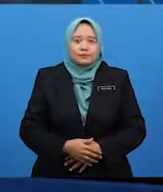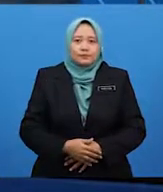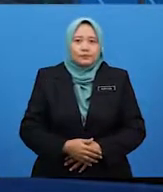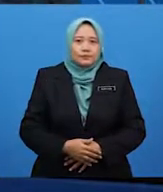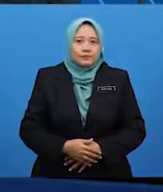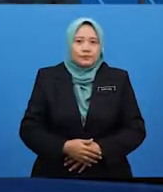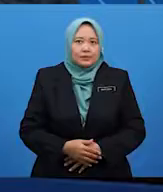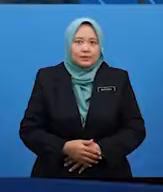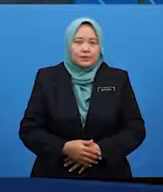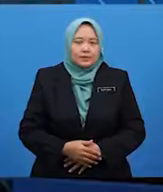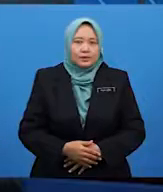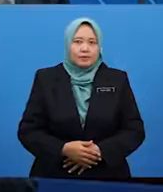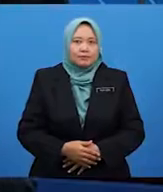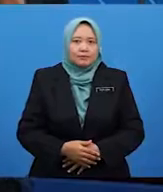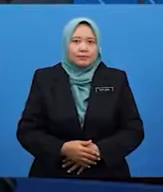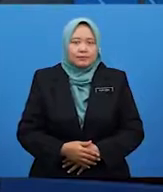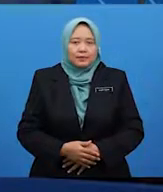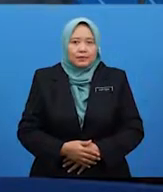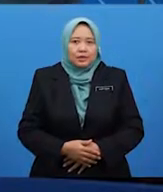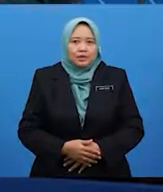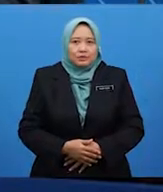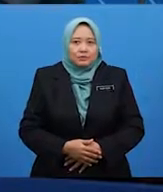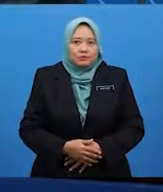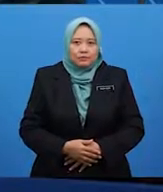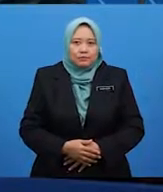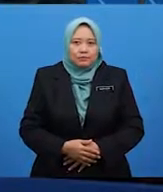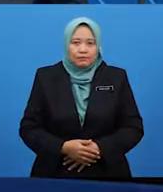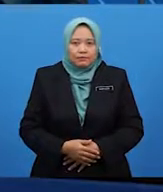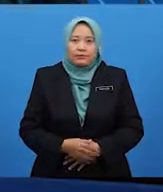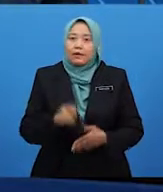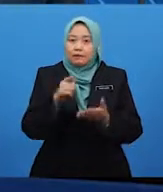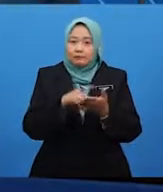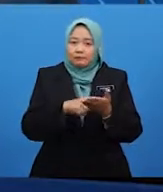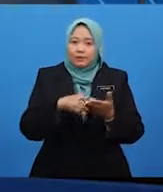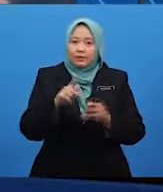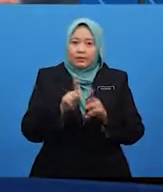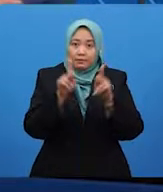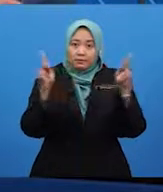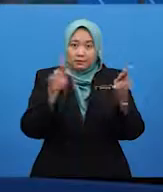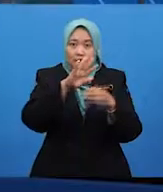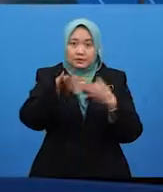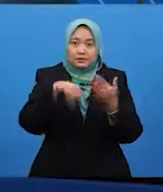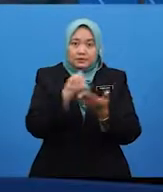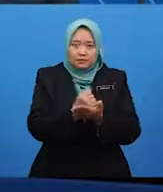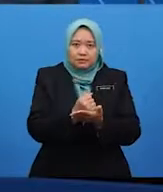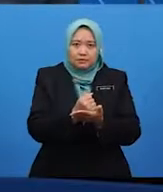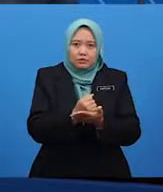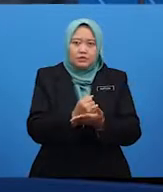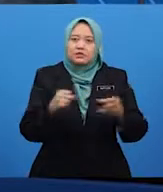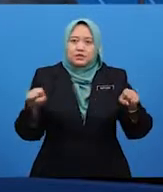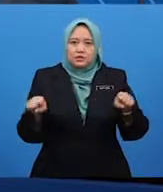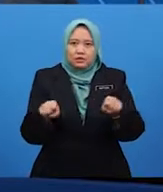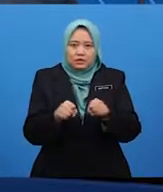Hai, Assalamualaikum dan salam sejahtera pelajar di luar sana serta rakan panel saya Cikgu Wan. Baiklah. Seni adalah